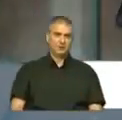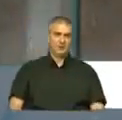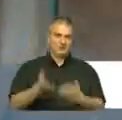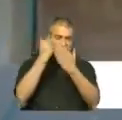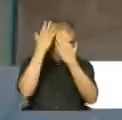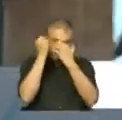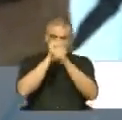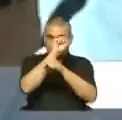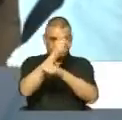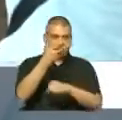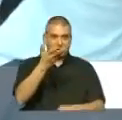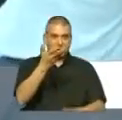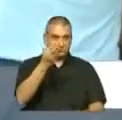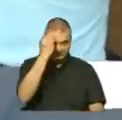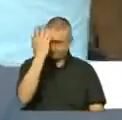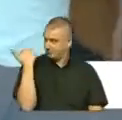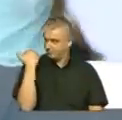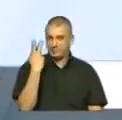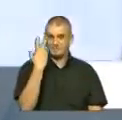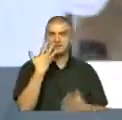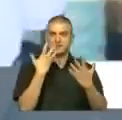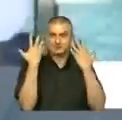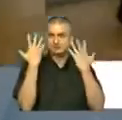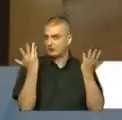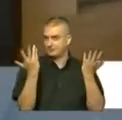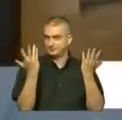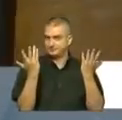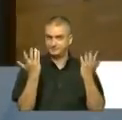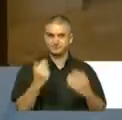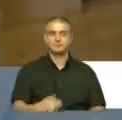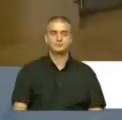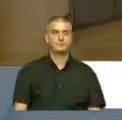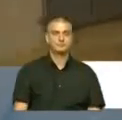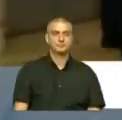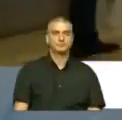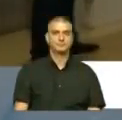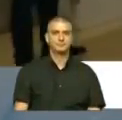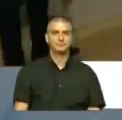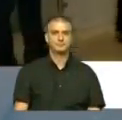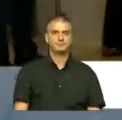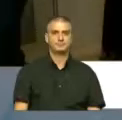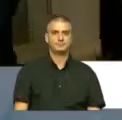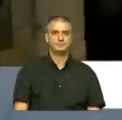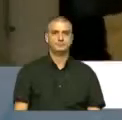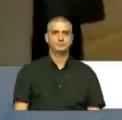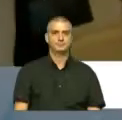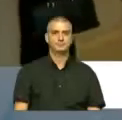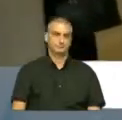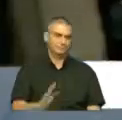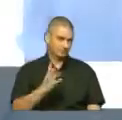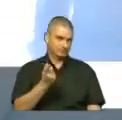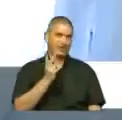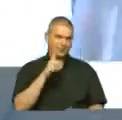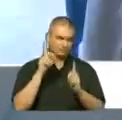וישב באופוזיציה לא כל כך מזמן, לפני 10 שנים סך הכל, ויש משהו נכון, אם כי גם יש